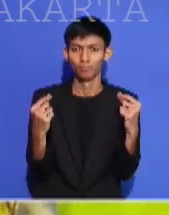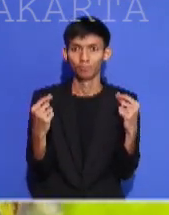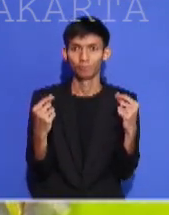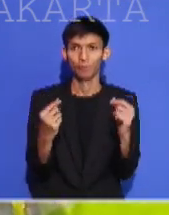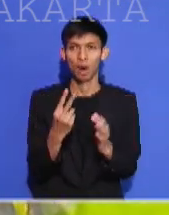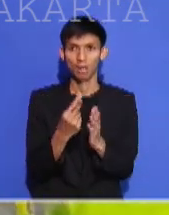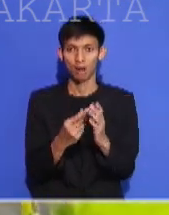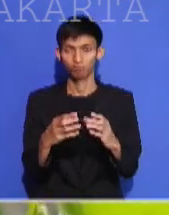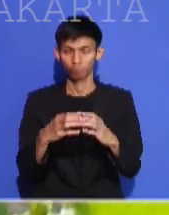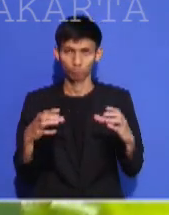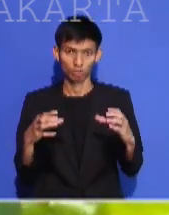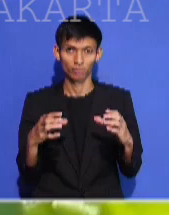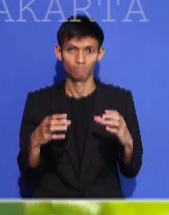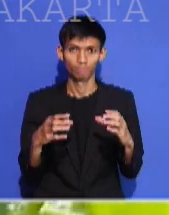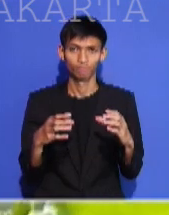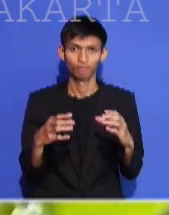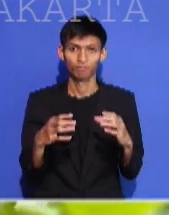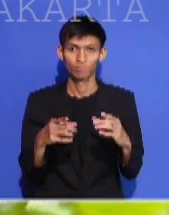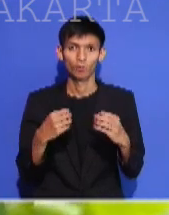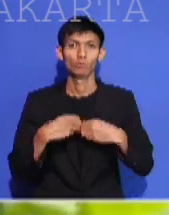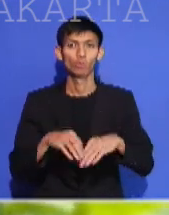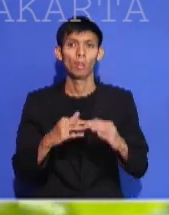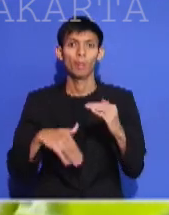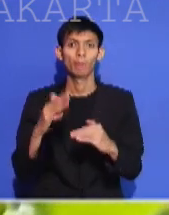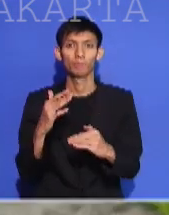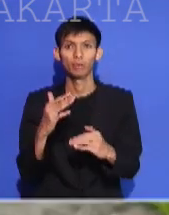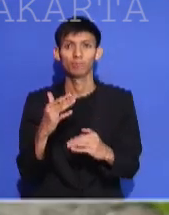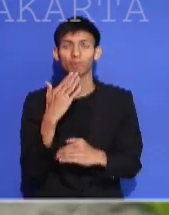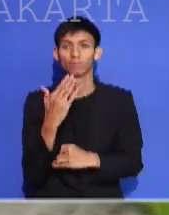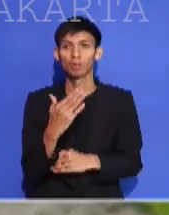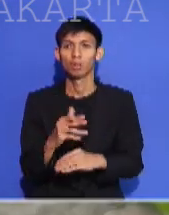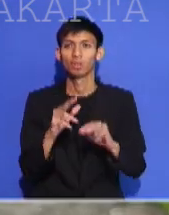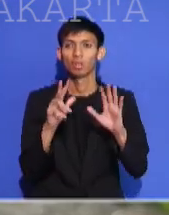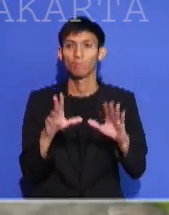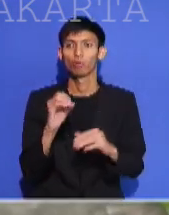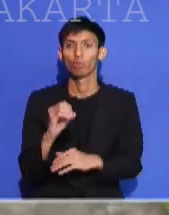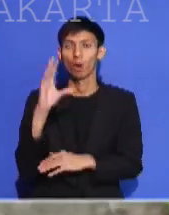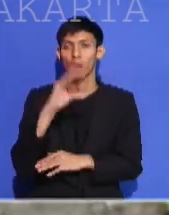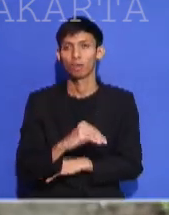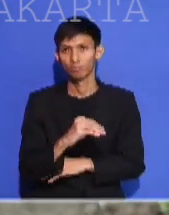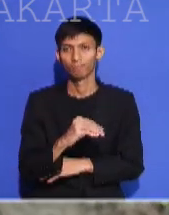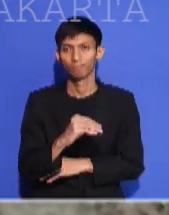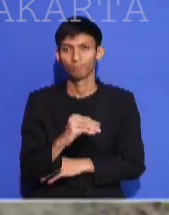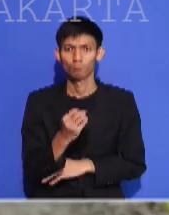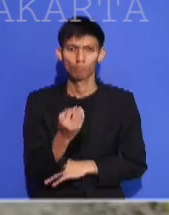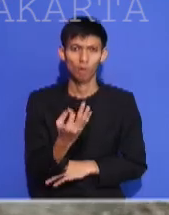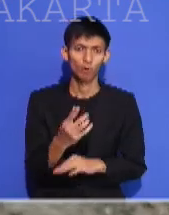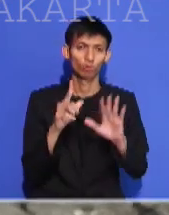ananging pancen wedal panenipun langkung dangu, inggih menika ngancik 9 dinten dene kacang jawi namung 7 dinten